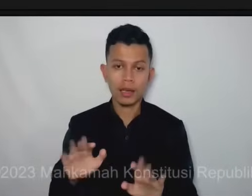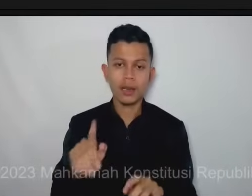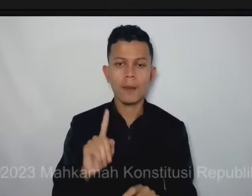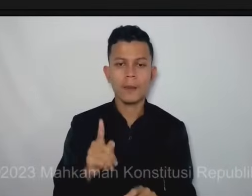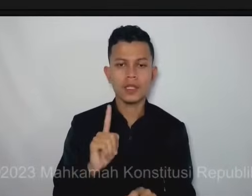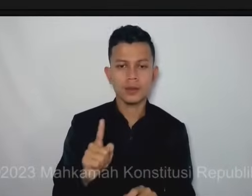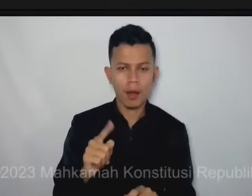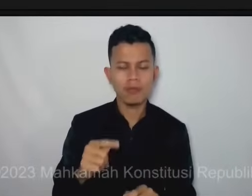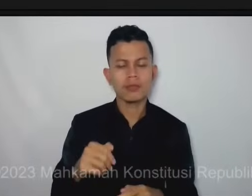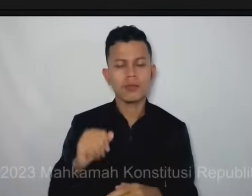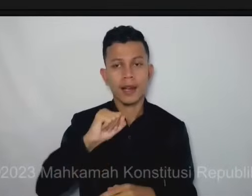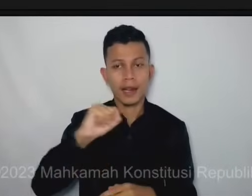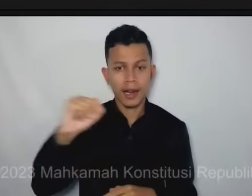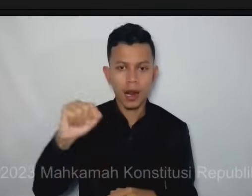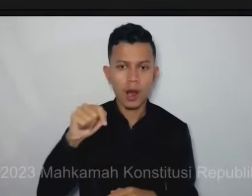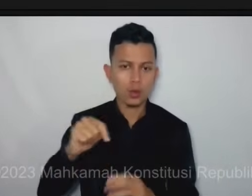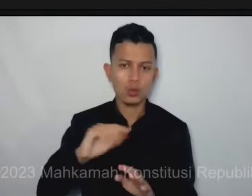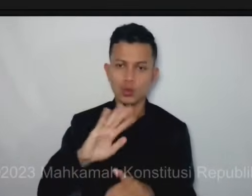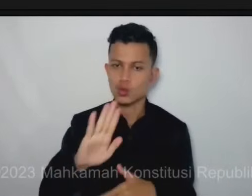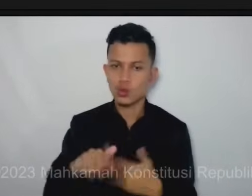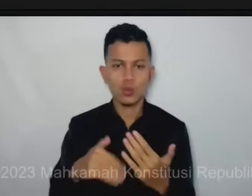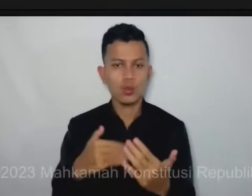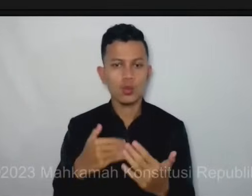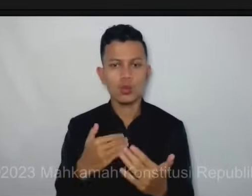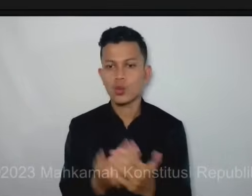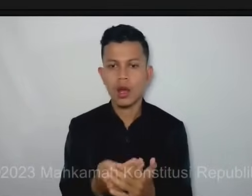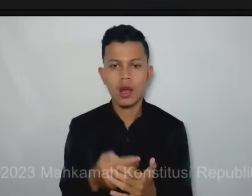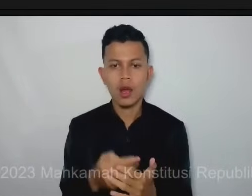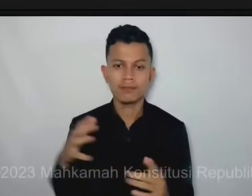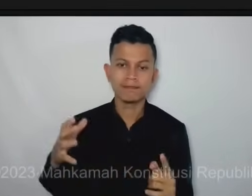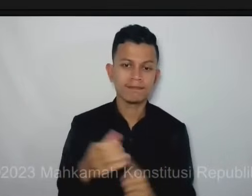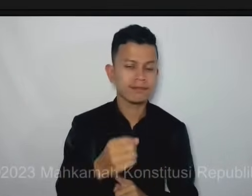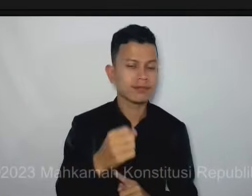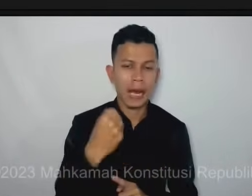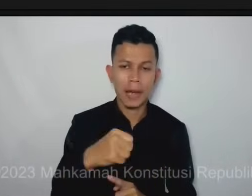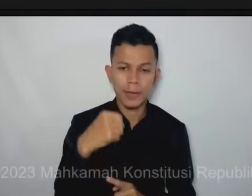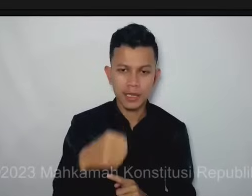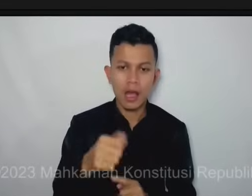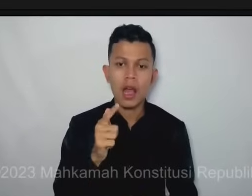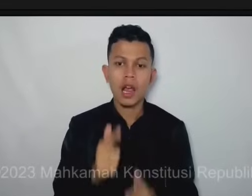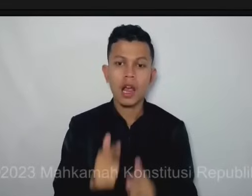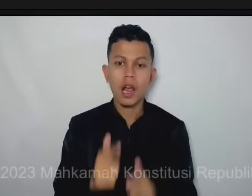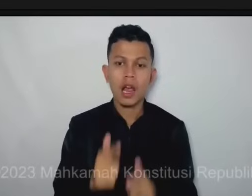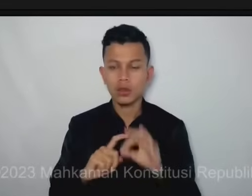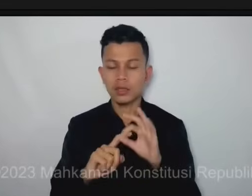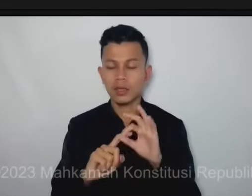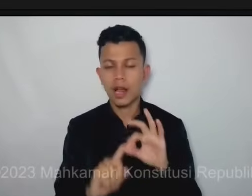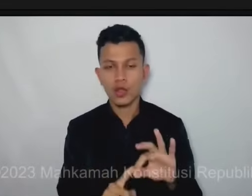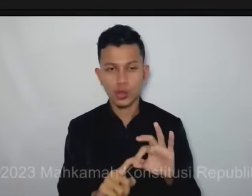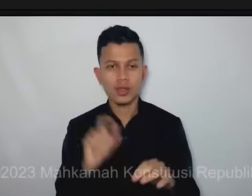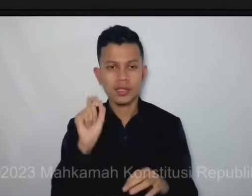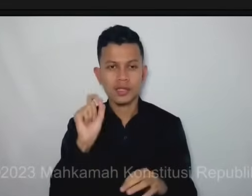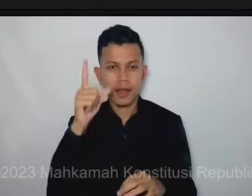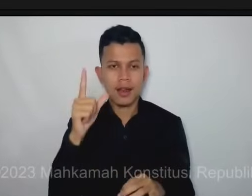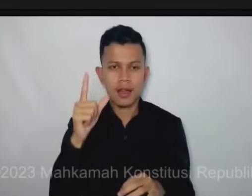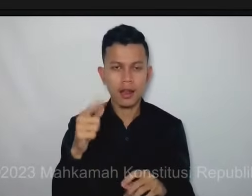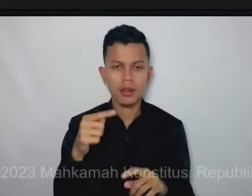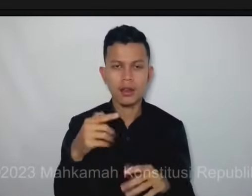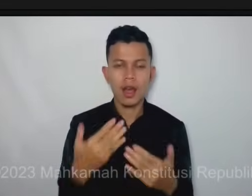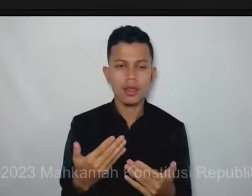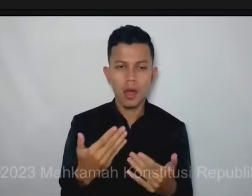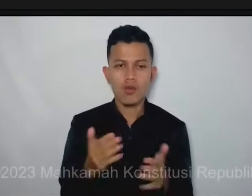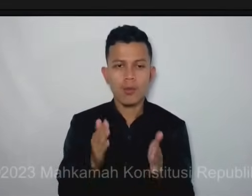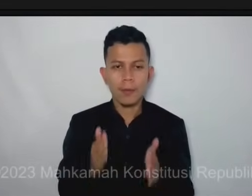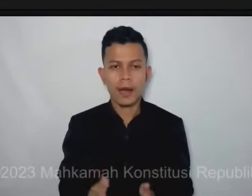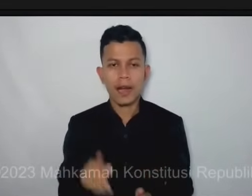dalam bentuk apapun tidak akan pernah dapat diwujudkan apabila hanya mengandalkan kesadaran dan atau peran dari salah